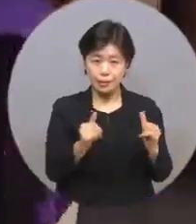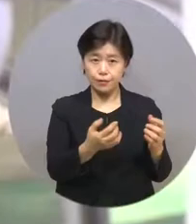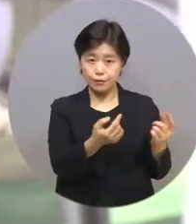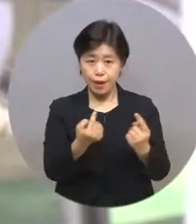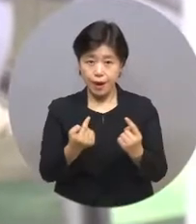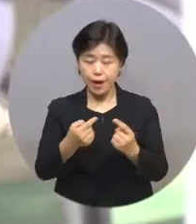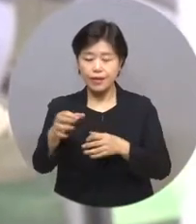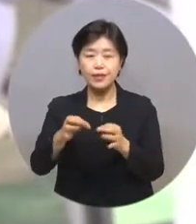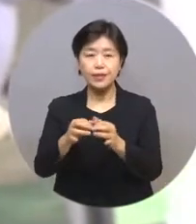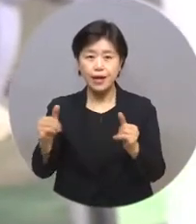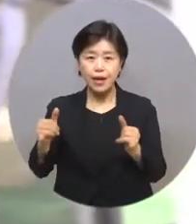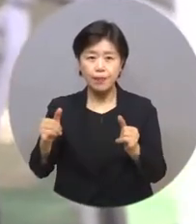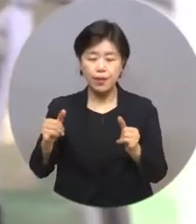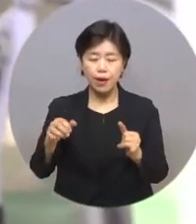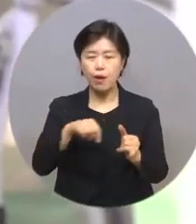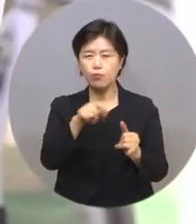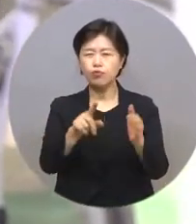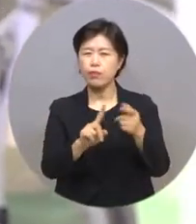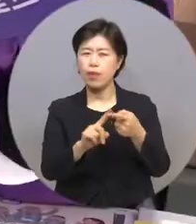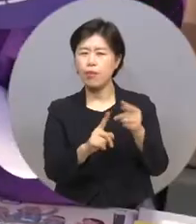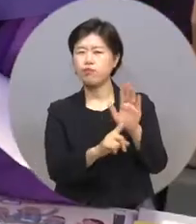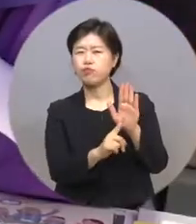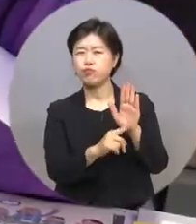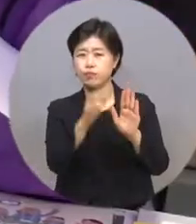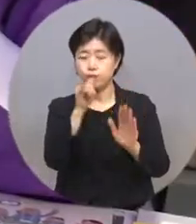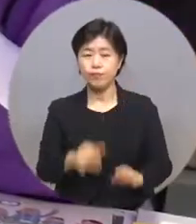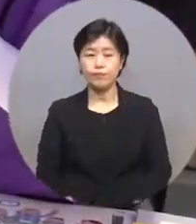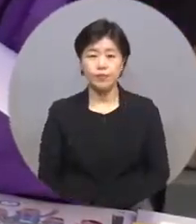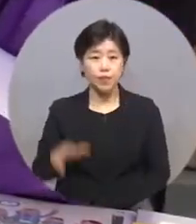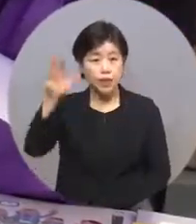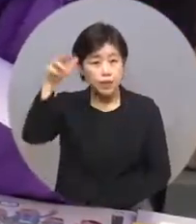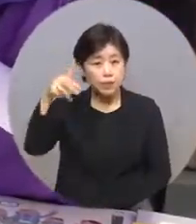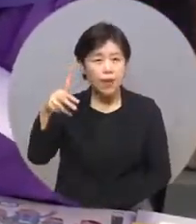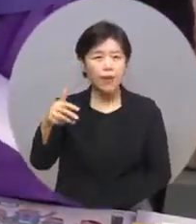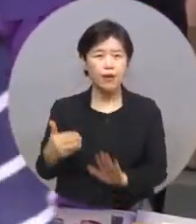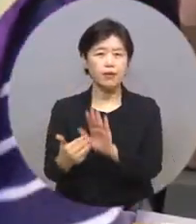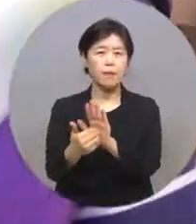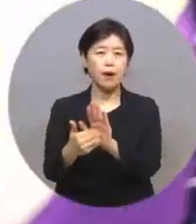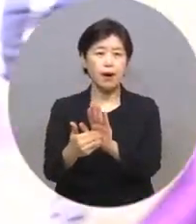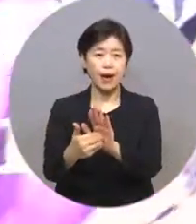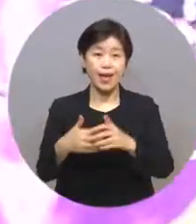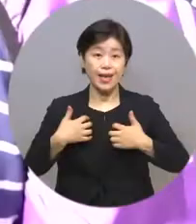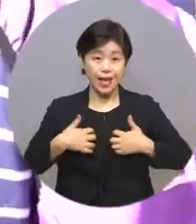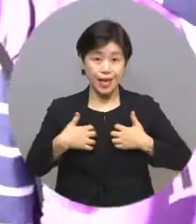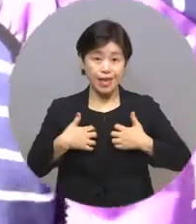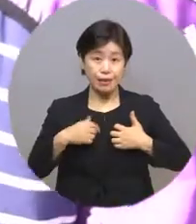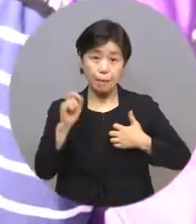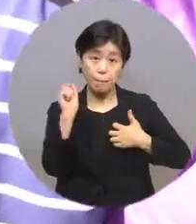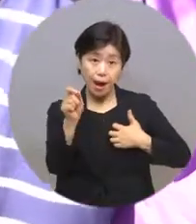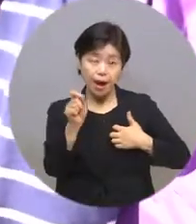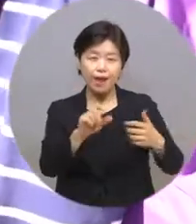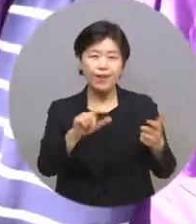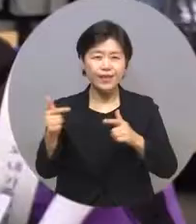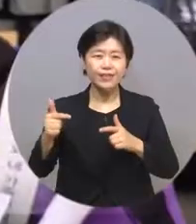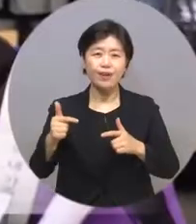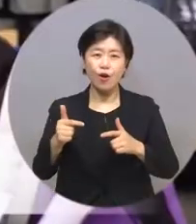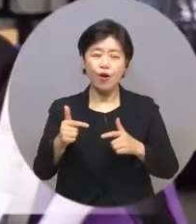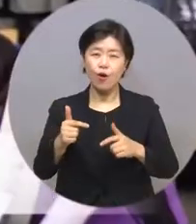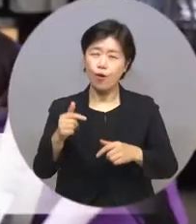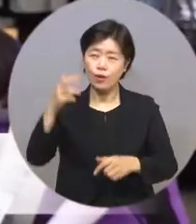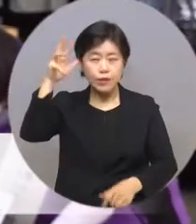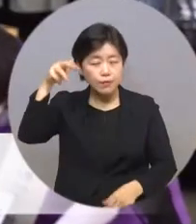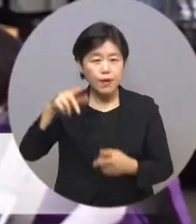국민들에게 기억지킴이 캠페인을 홍보합니다 치매예방 룰렛 게임을 참여하면서 쉽게 치매예방에 대해서 배웁니다